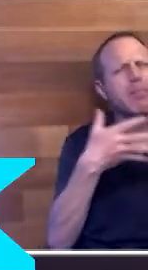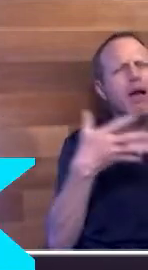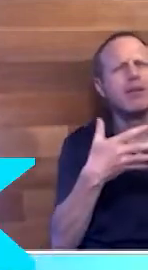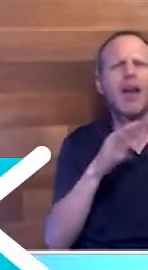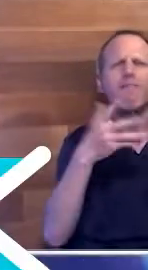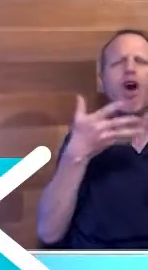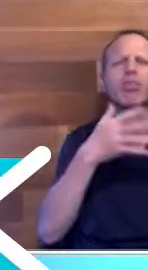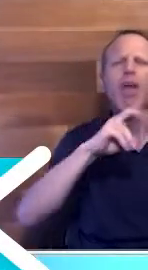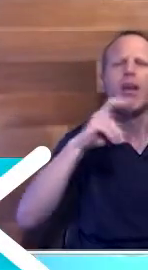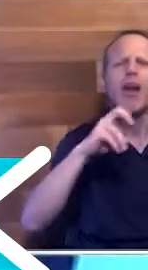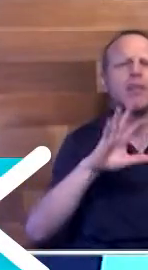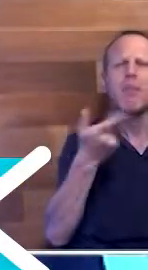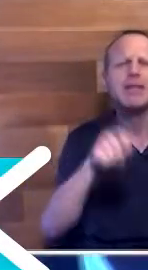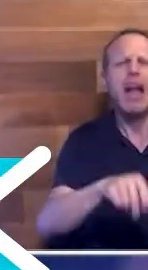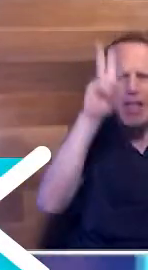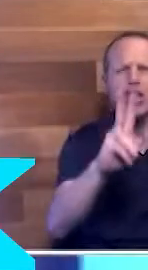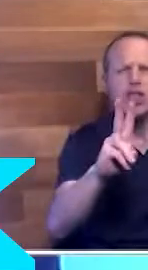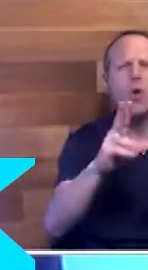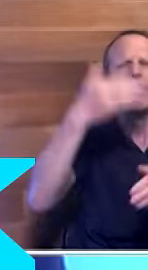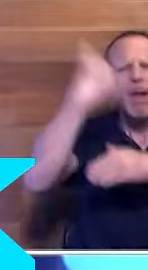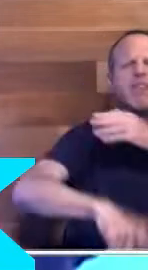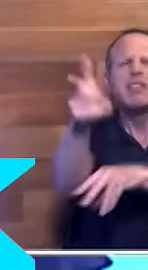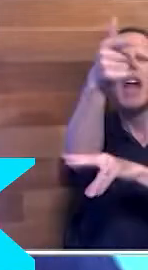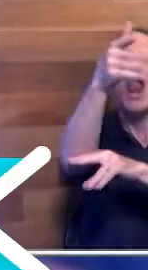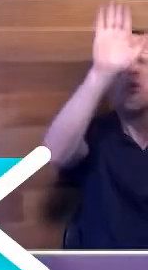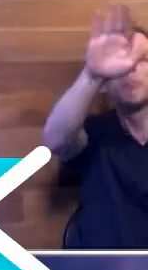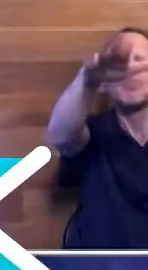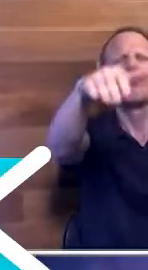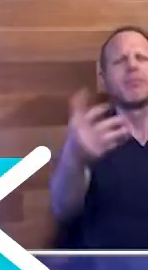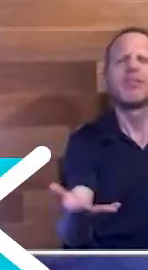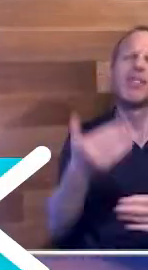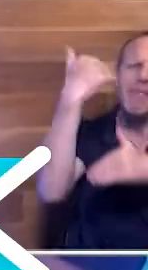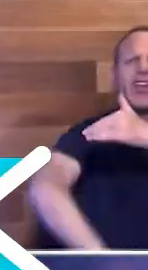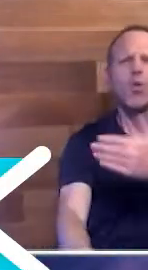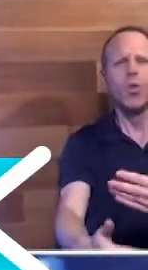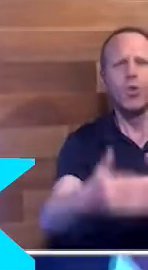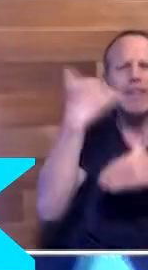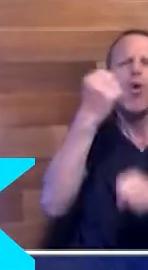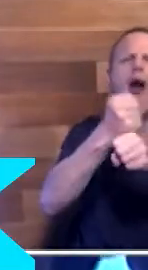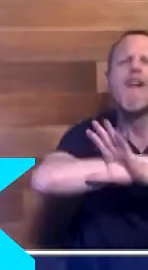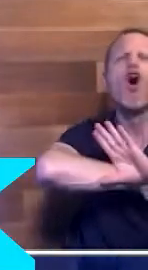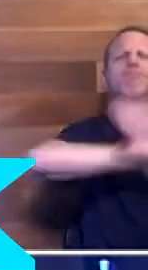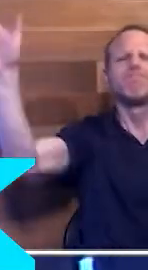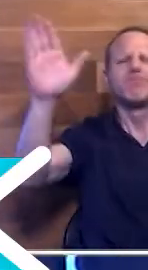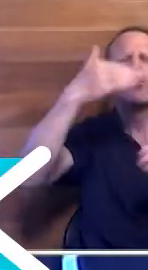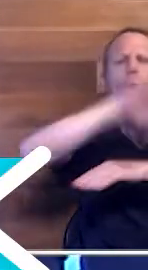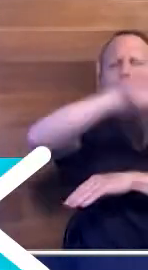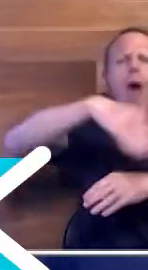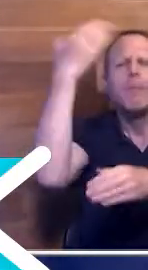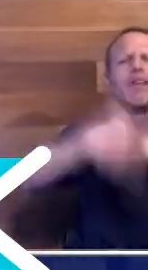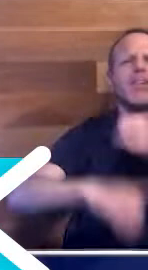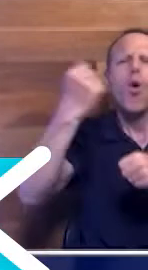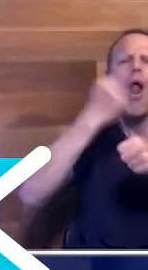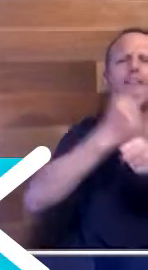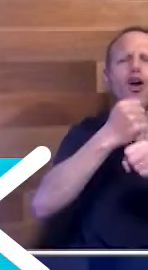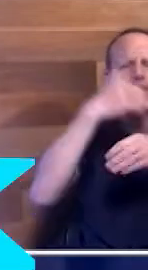התחקירן? מה נסגר? חבר'ה, תעצרו את זה. תפסיק לצלם, אדוני. תפסיקו עם ה... תפסיקו לעבוד. כולם שיפסיקו לעבוד.